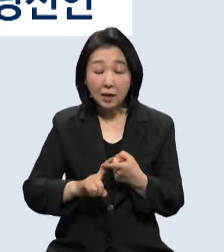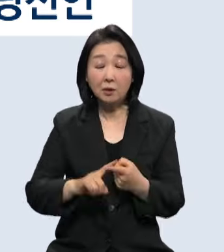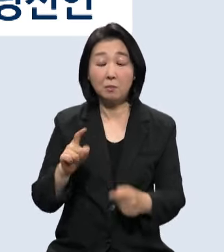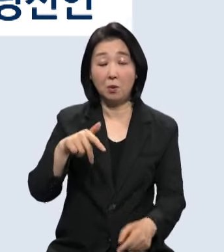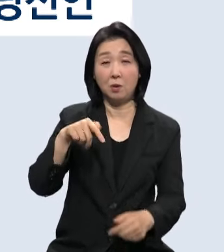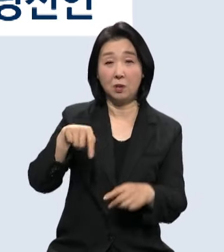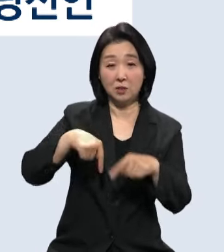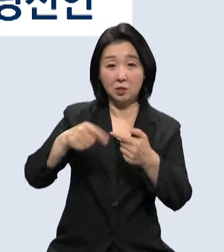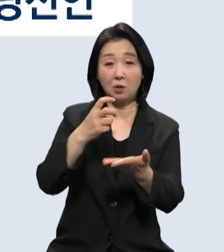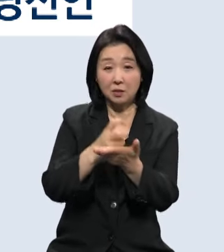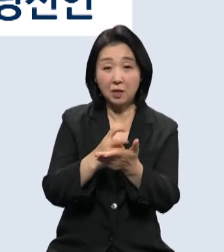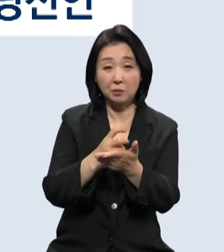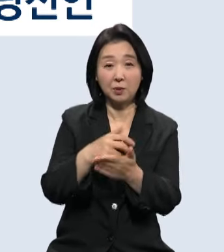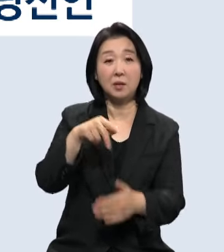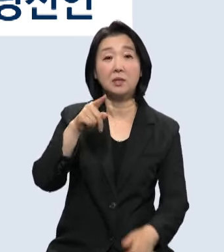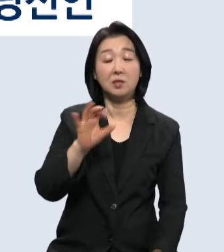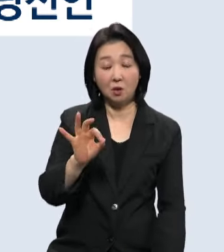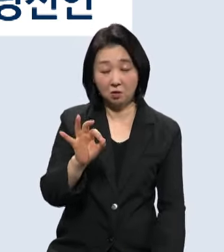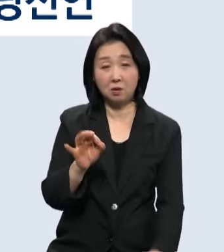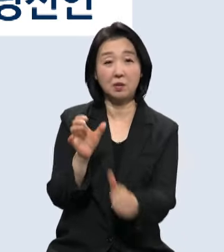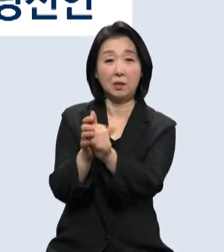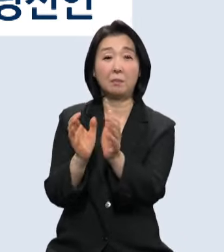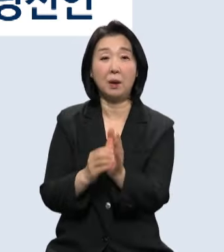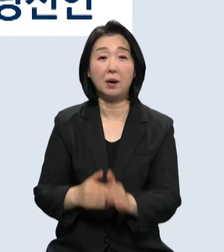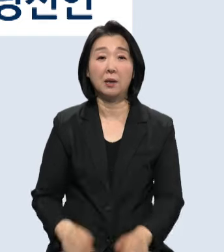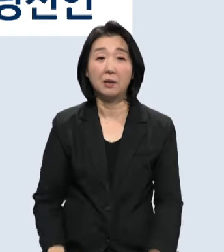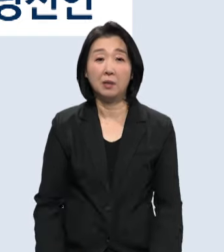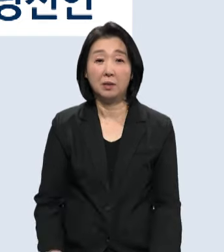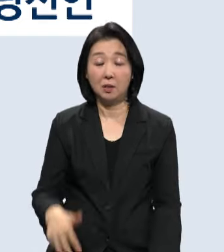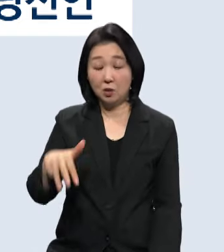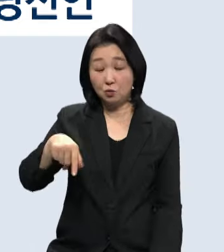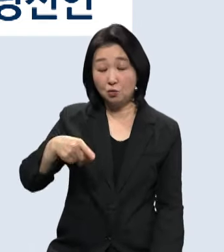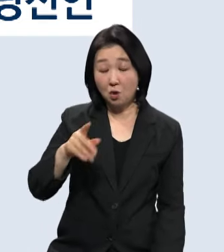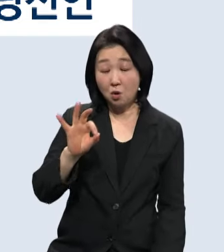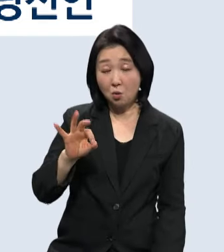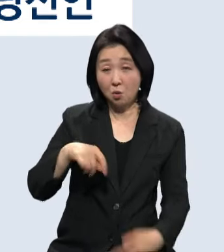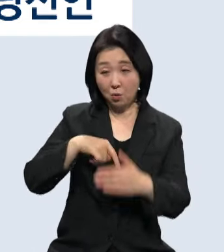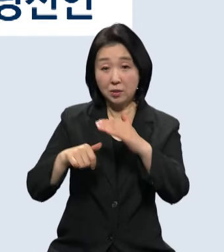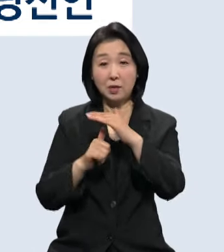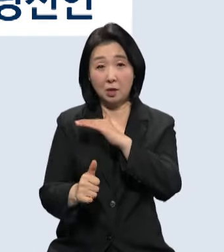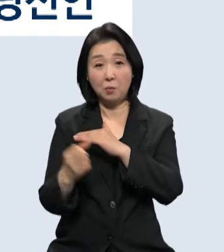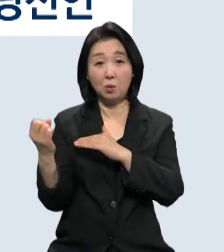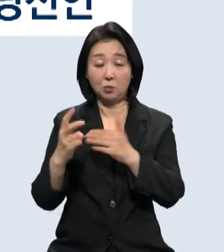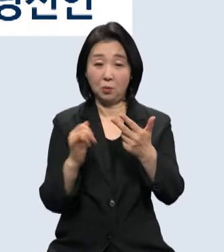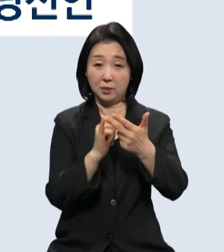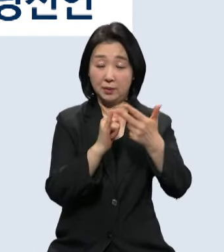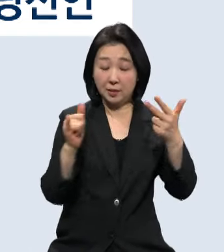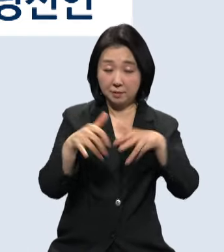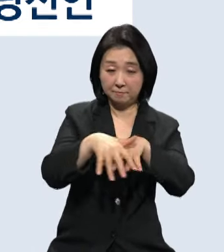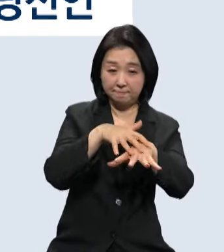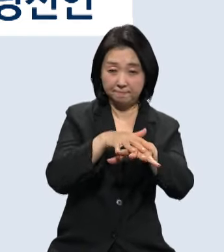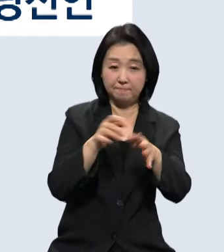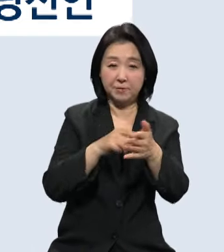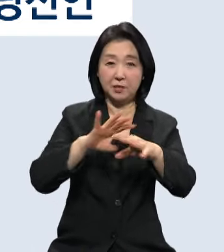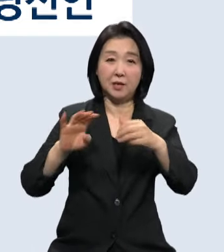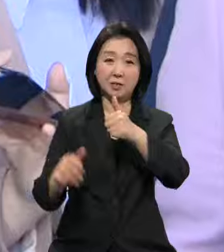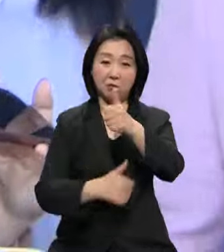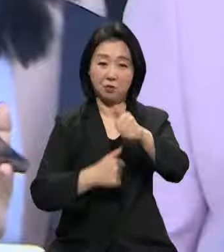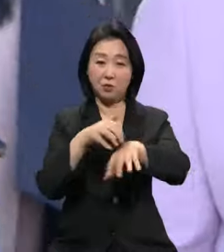정점식 의원이 내정됐습니다 여기에 추경호 원내대표를 포함한 7인 체제의 비대위가